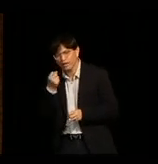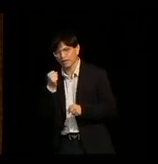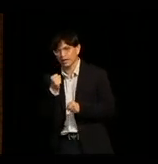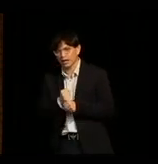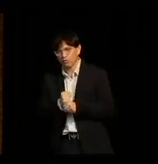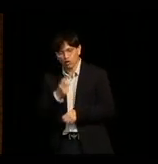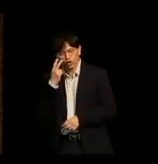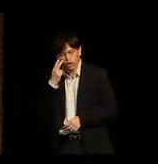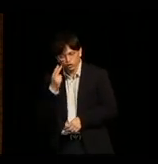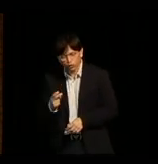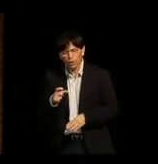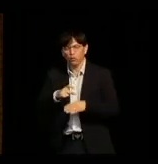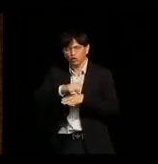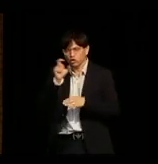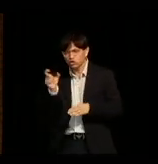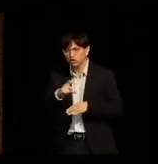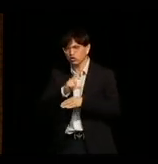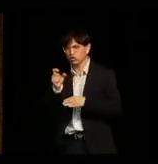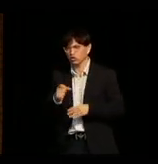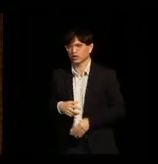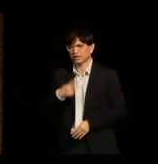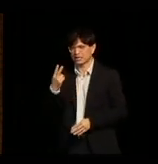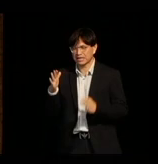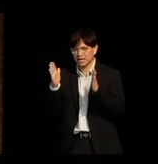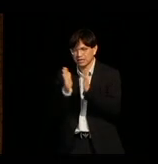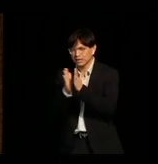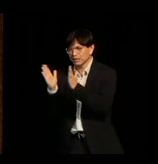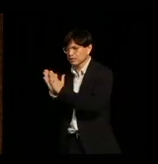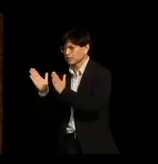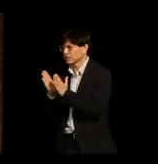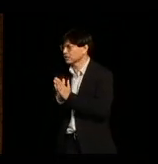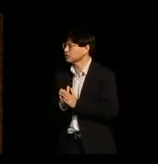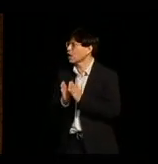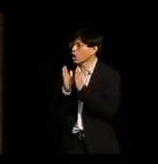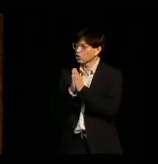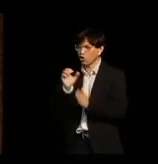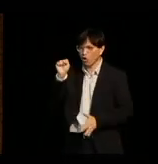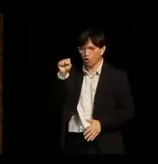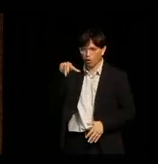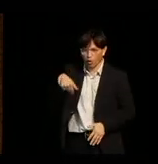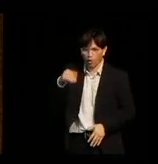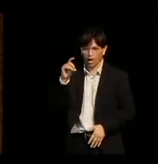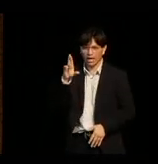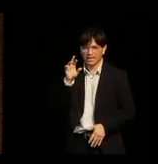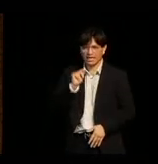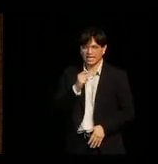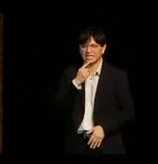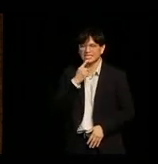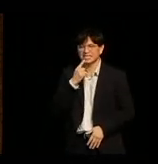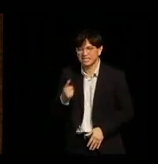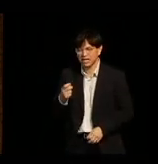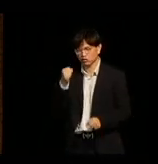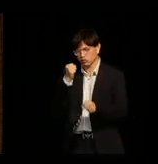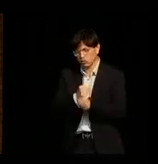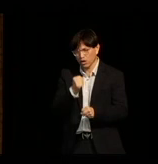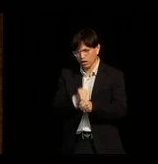quotidianamente nelle nostre realtà parrocchiali e quindi don Andrea ci dirà qualche cosa soprattutto del lavoro che si sta